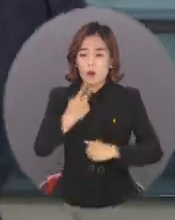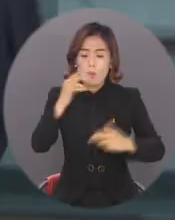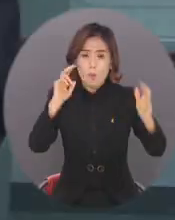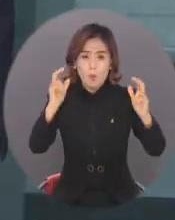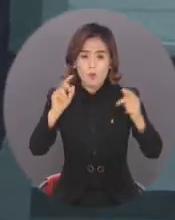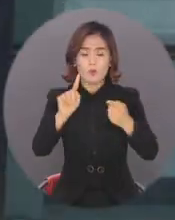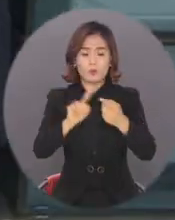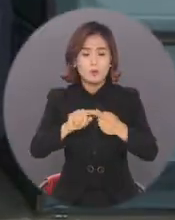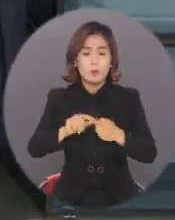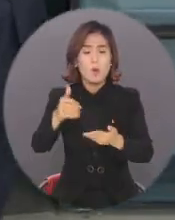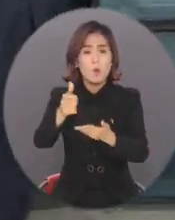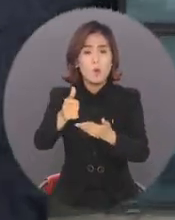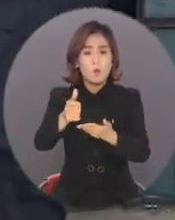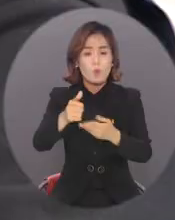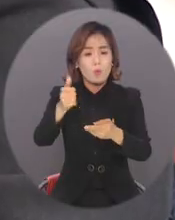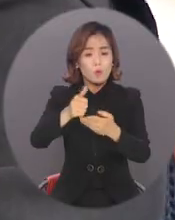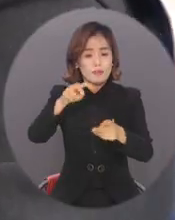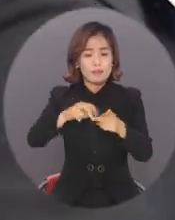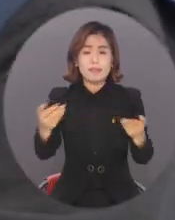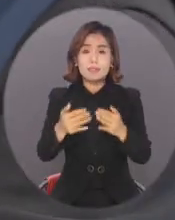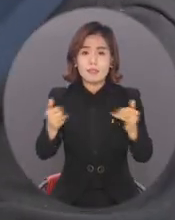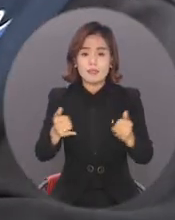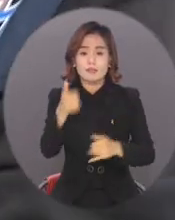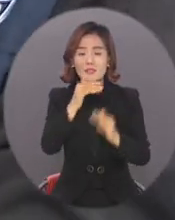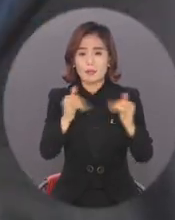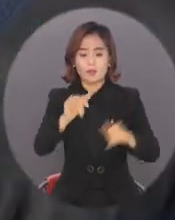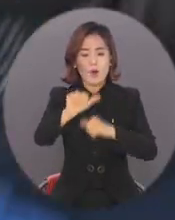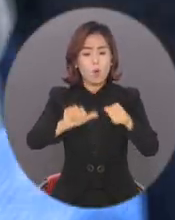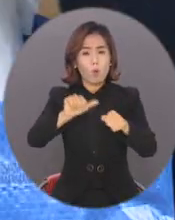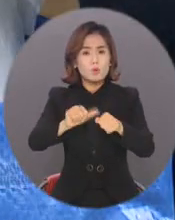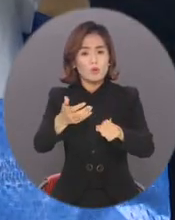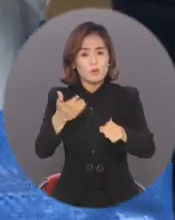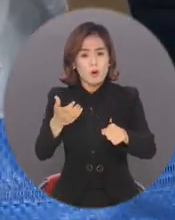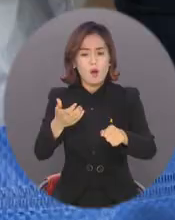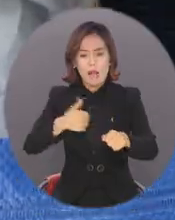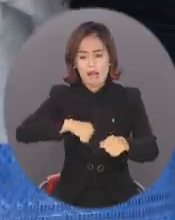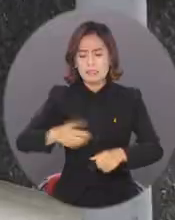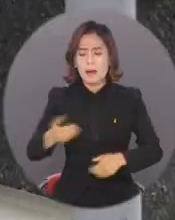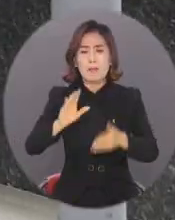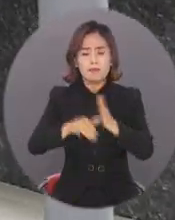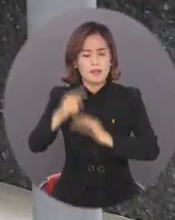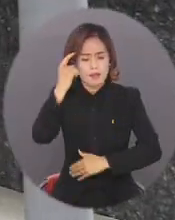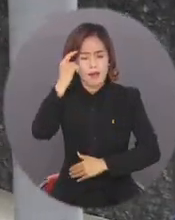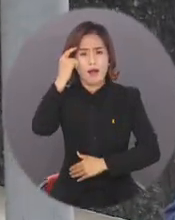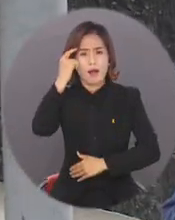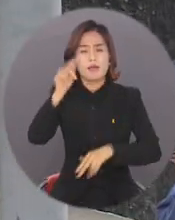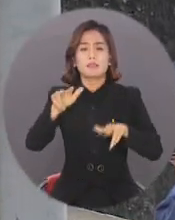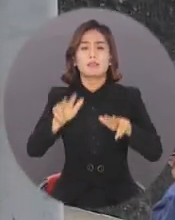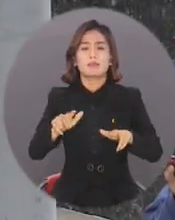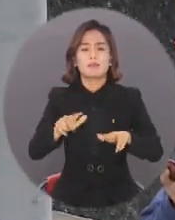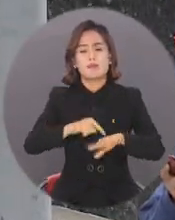건강보험공단 광주고객센터에서 11년째 일하고 있는 이 상담사는 5년 전 아들이 수족구로 아팠을 때를 생각하면